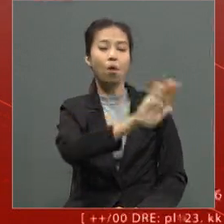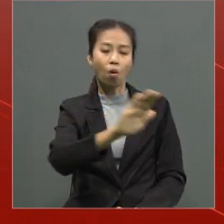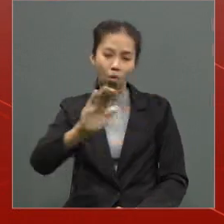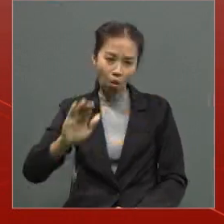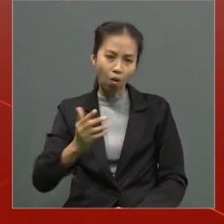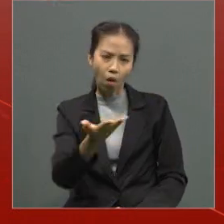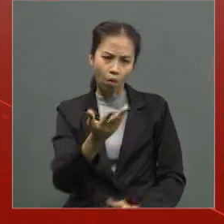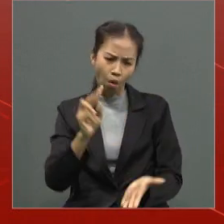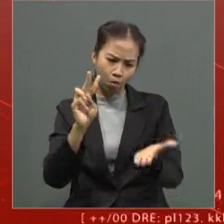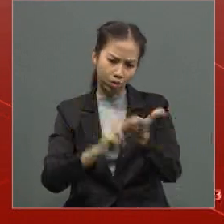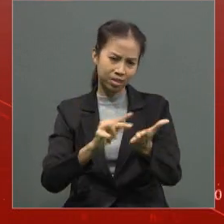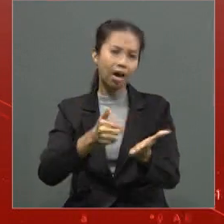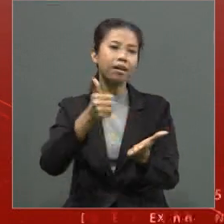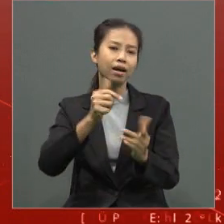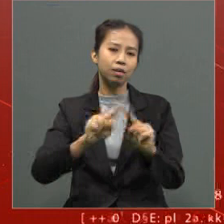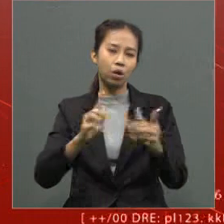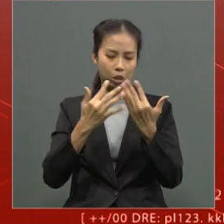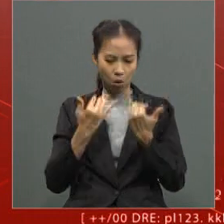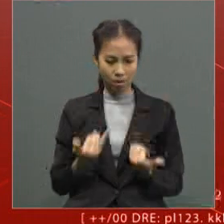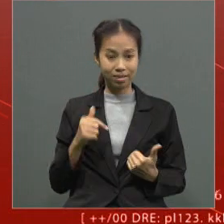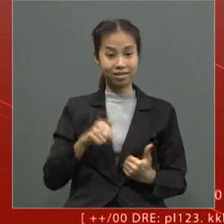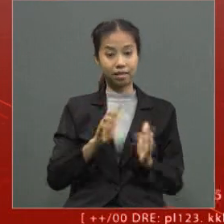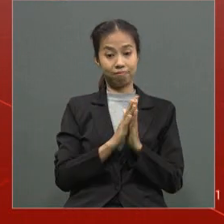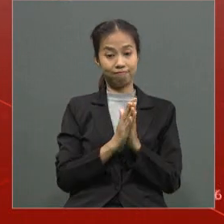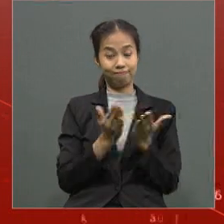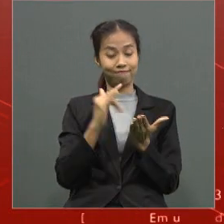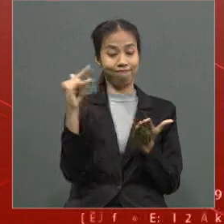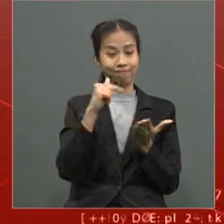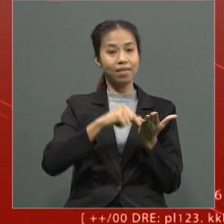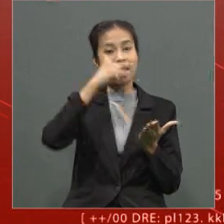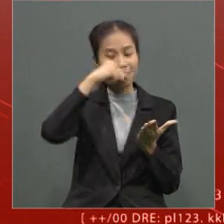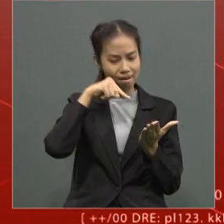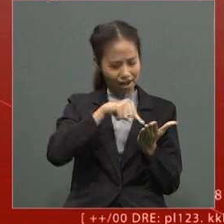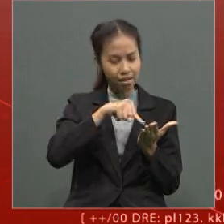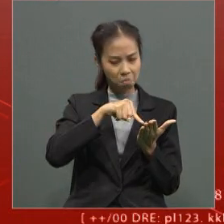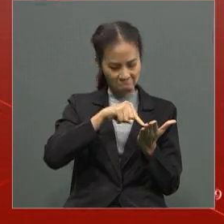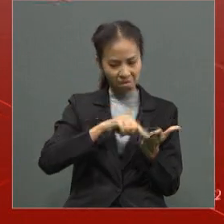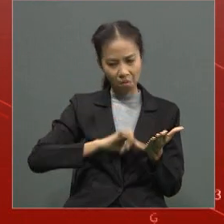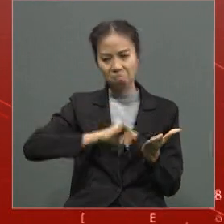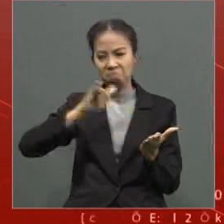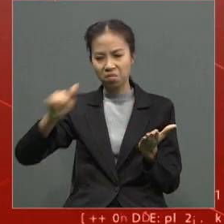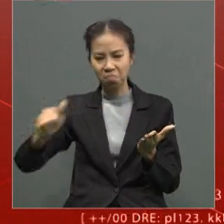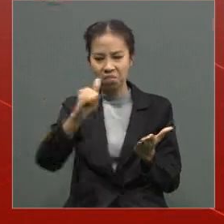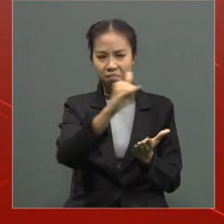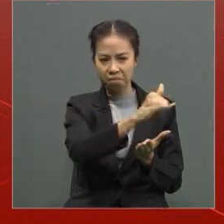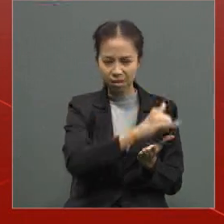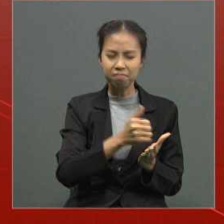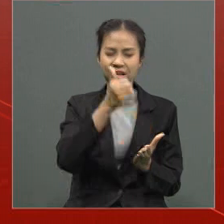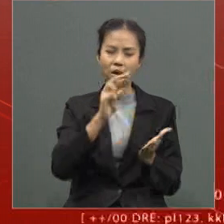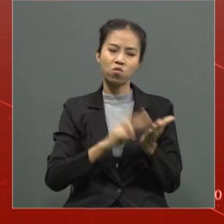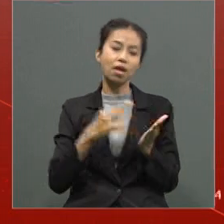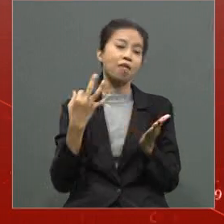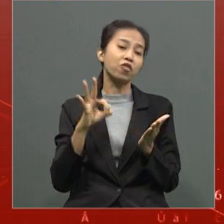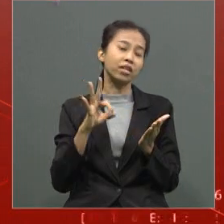กันแต่ว่าในความพยายามตอนนี้ความแข็งแรงของพาสปอร์ตไทยเตอนเเพิ่มมากขึ้นเรื่อยๆก็อย่างที่บอกไปเดี๋ยวนาย